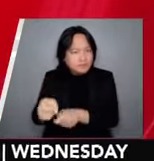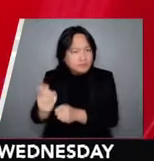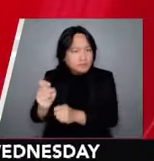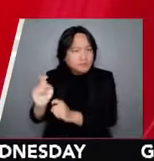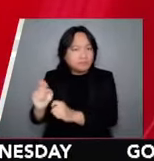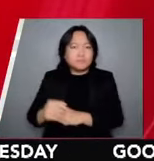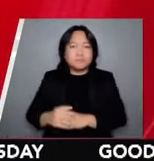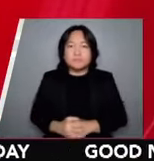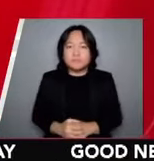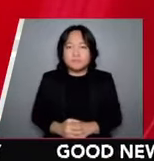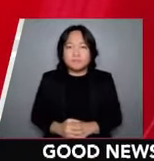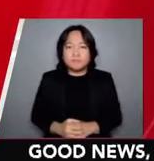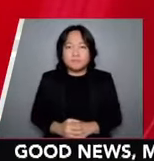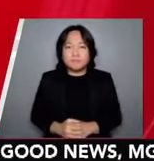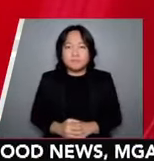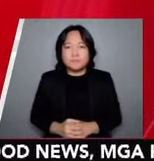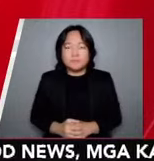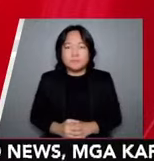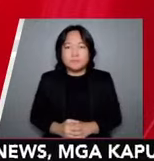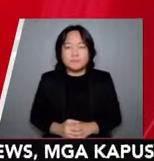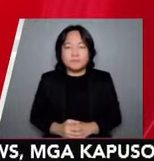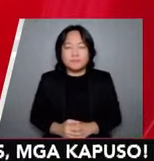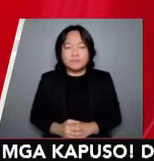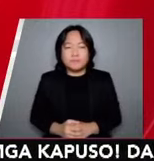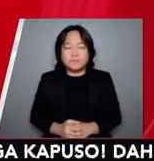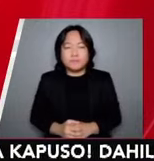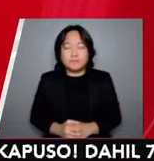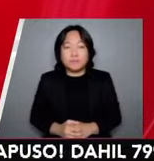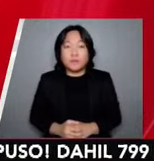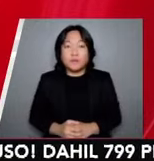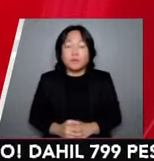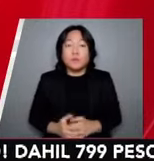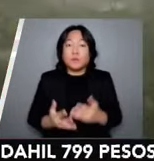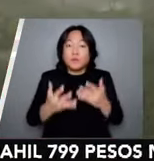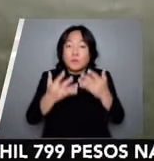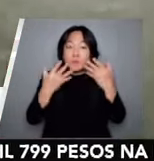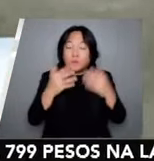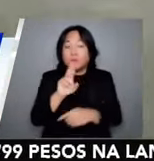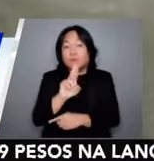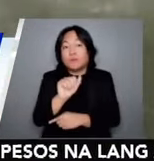Binaha ang ilang lugar sa United Arab Emirates dahil sa masamang panahon.